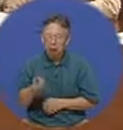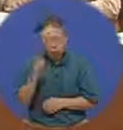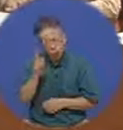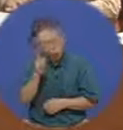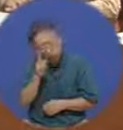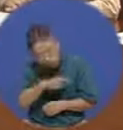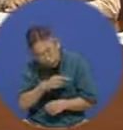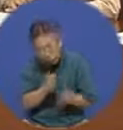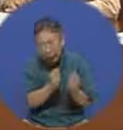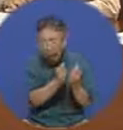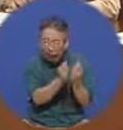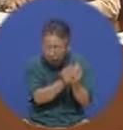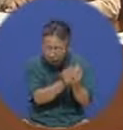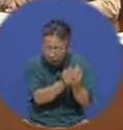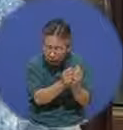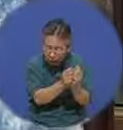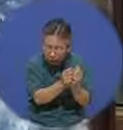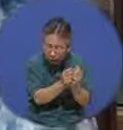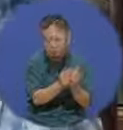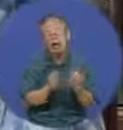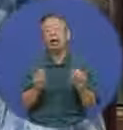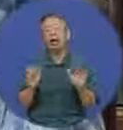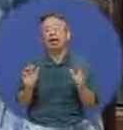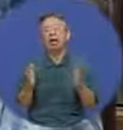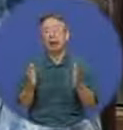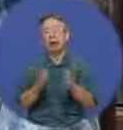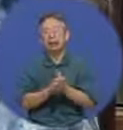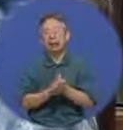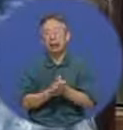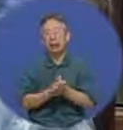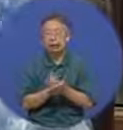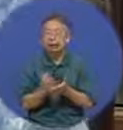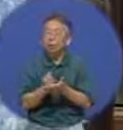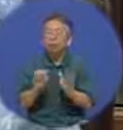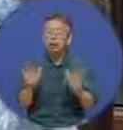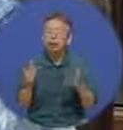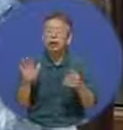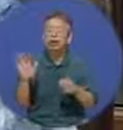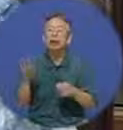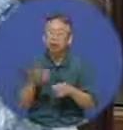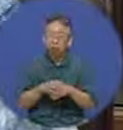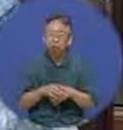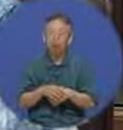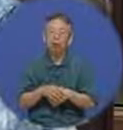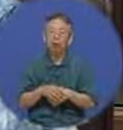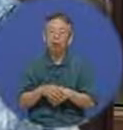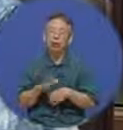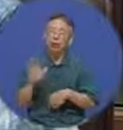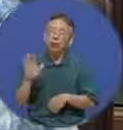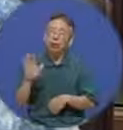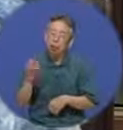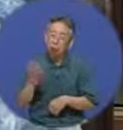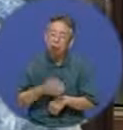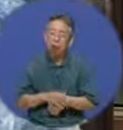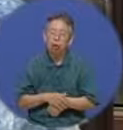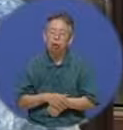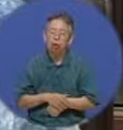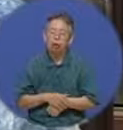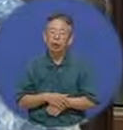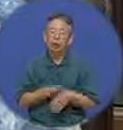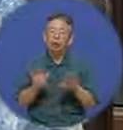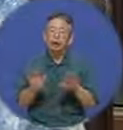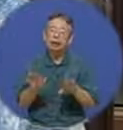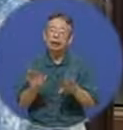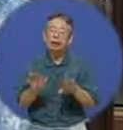えば犯罪に当たるようなね、 はい、 それはたまたまなくてよかったと思ってるんですけれども、はい、 それでもね、現